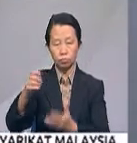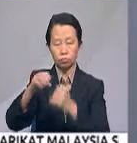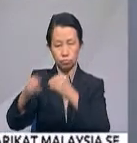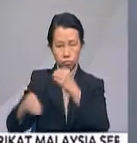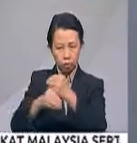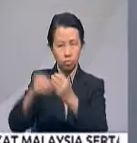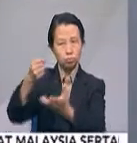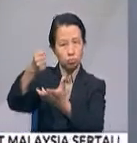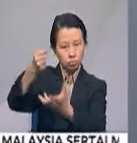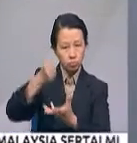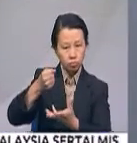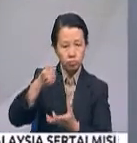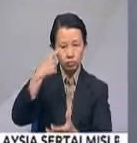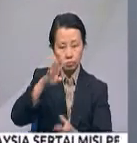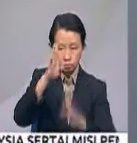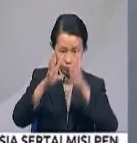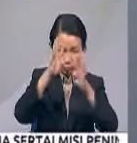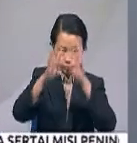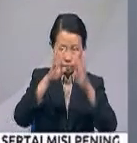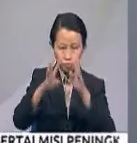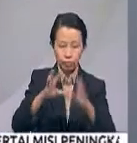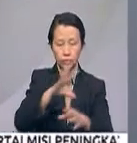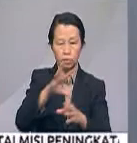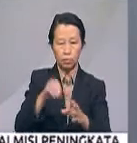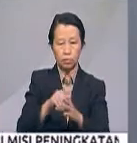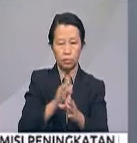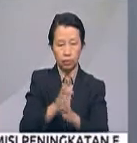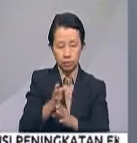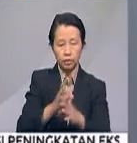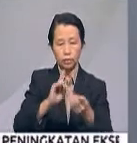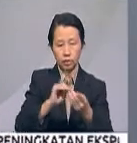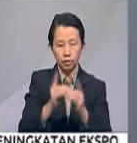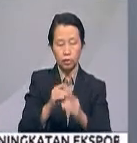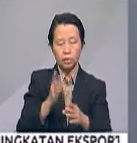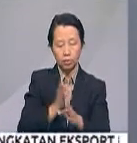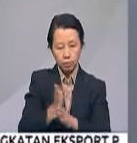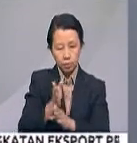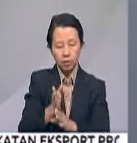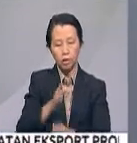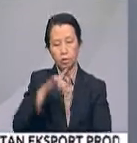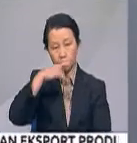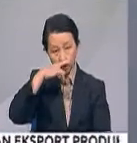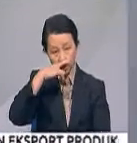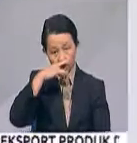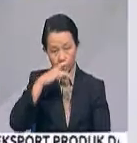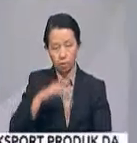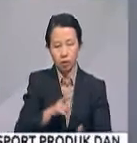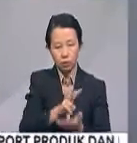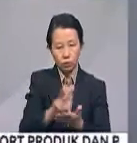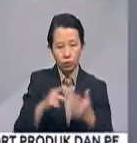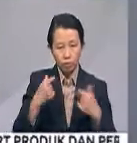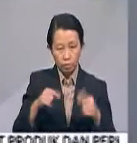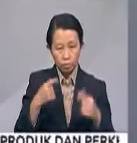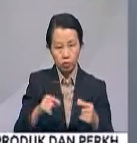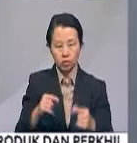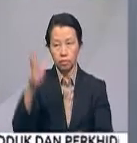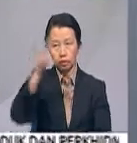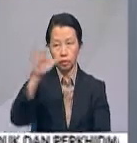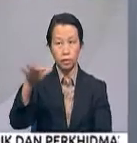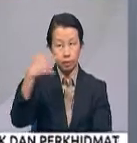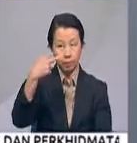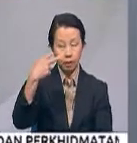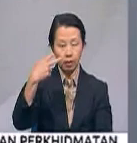untuk seni kreatif. Maksudnya termasuk bidang digital, bidang animasi, video games. Kerajaan nampak